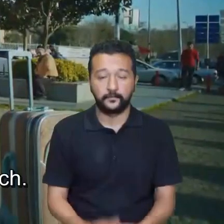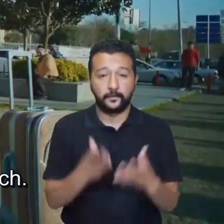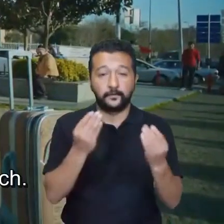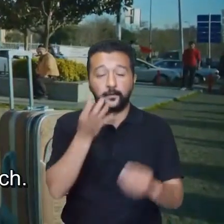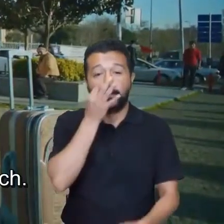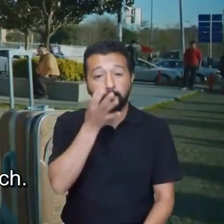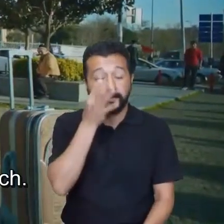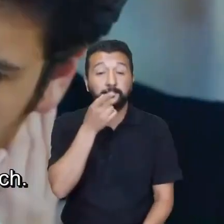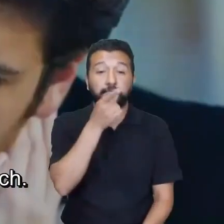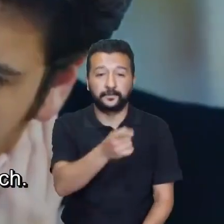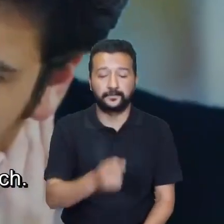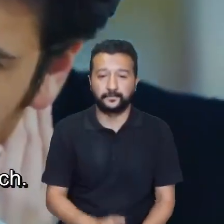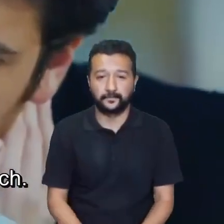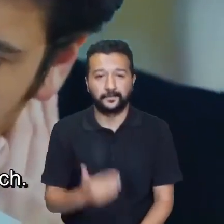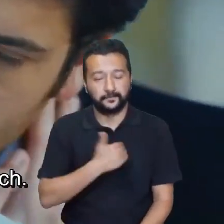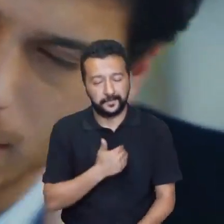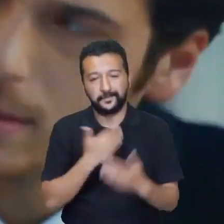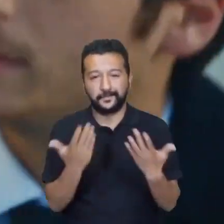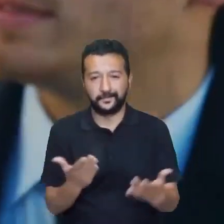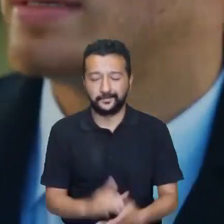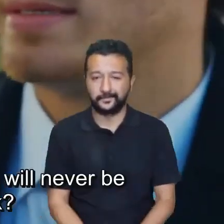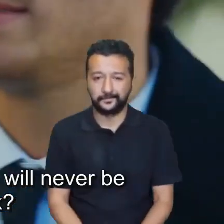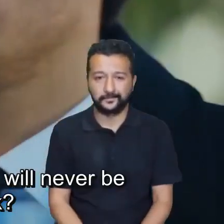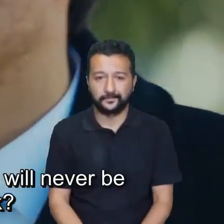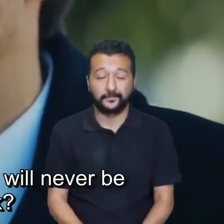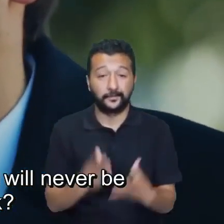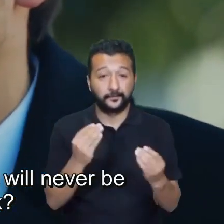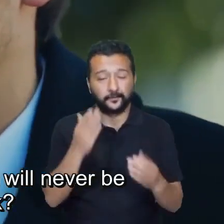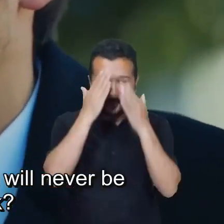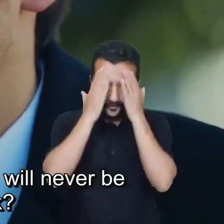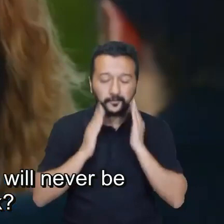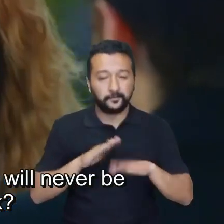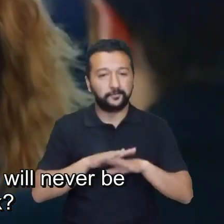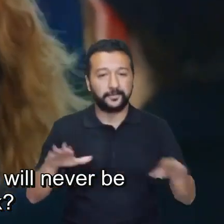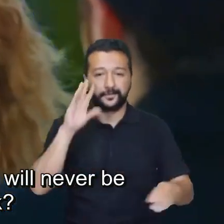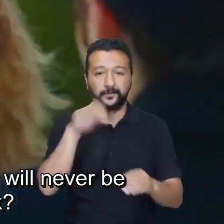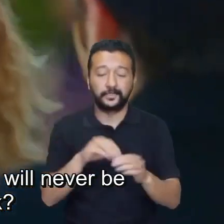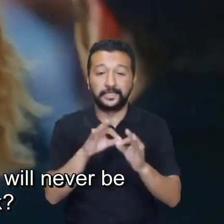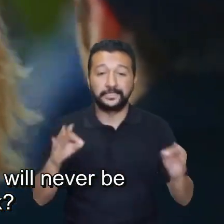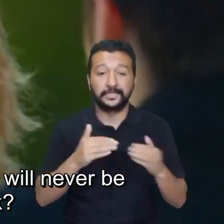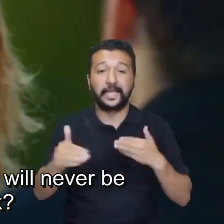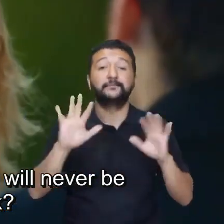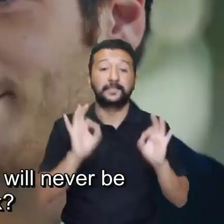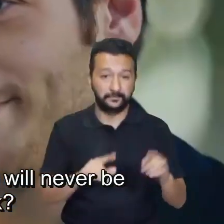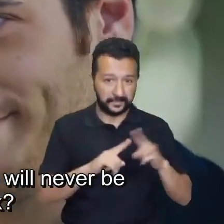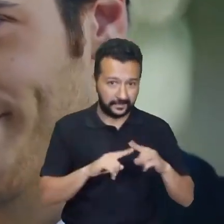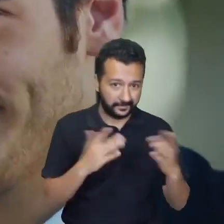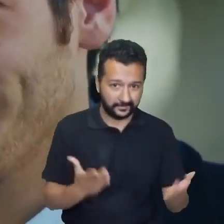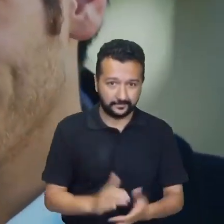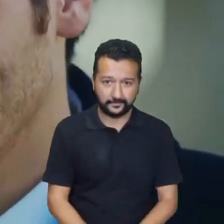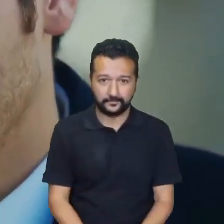Çok özledim seni. Ben de. Çok şükür artık bitti. Artık hiç ayrılmayacağız değil mi Tarık?